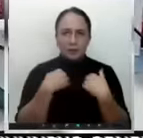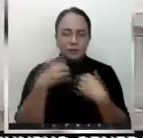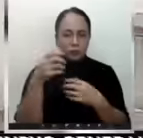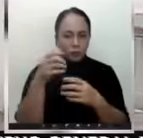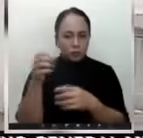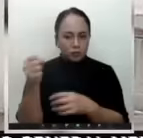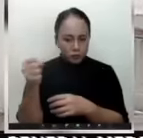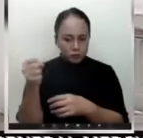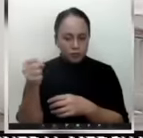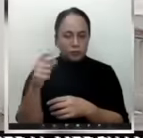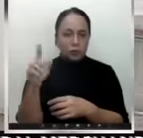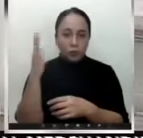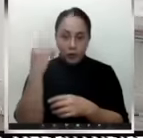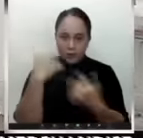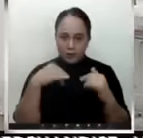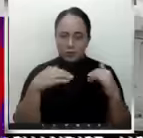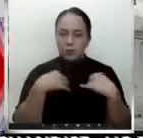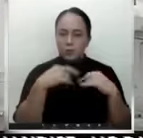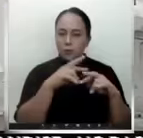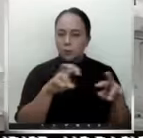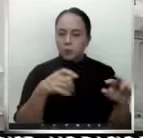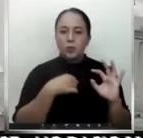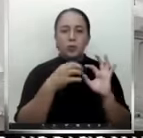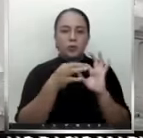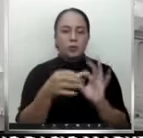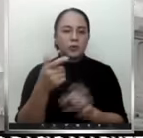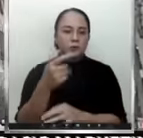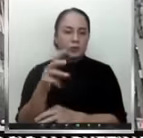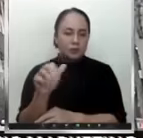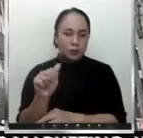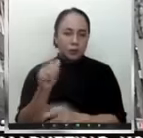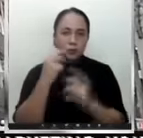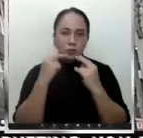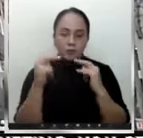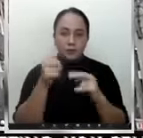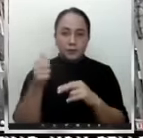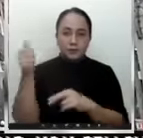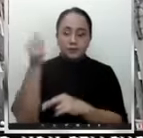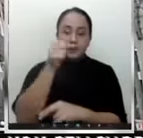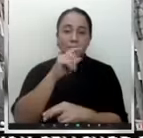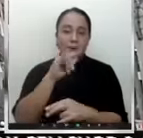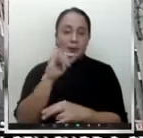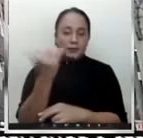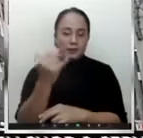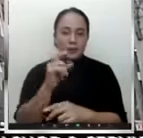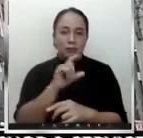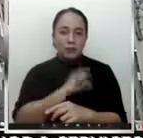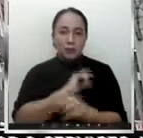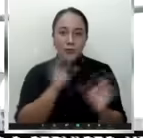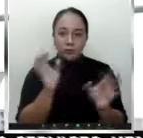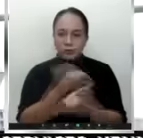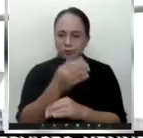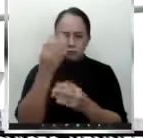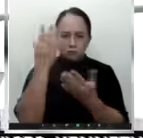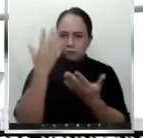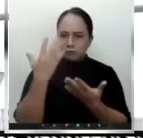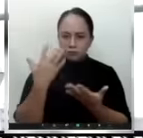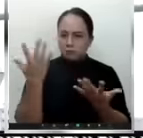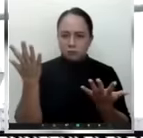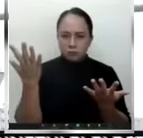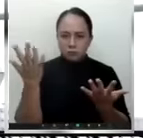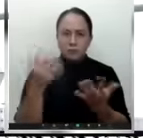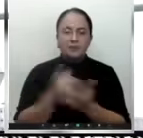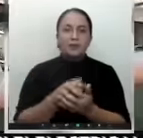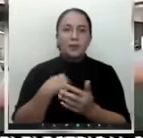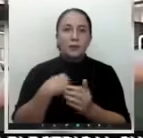investigation. Nakipag-ugnayan ng GMA Integrated News sa hepe ng Pasay City Police pero hindi pa rin nila batid ang bagay na ito. Kalapit na ng